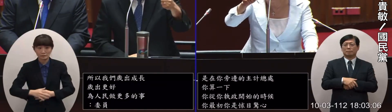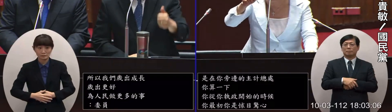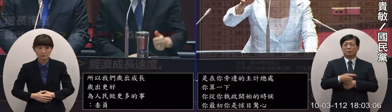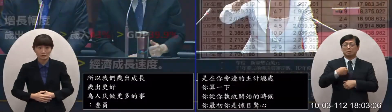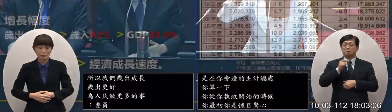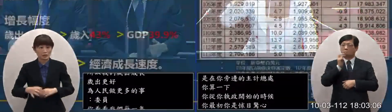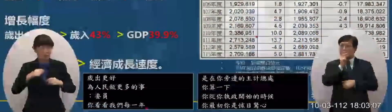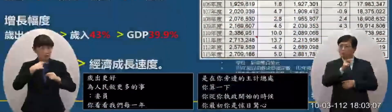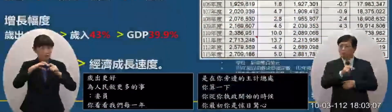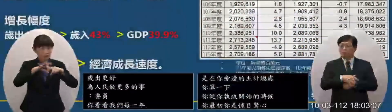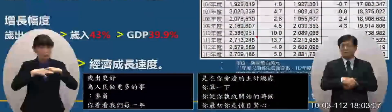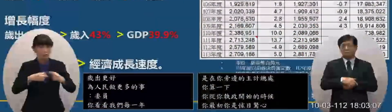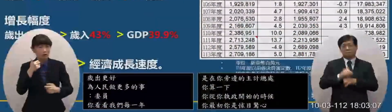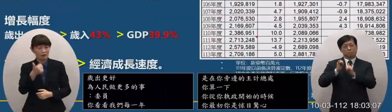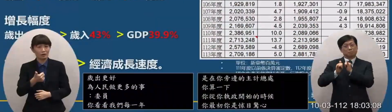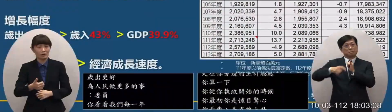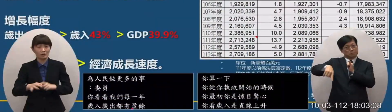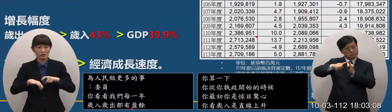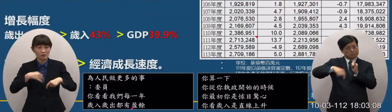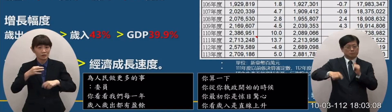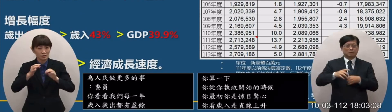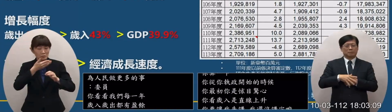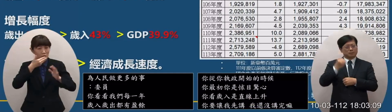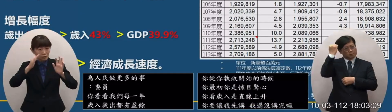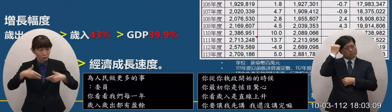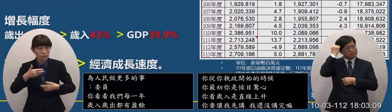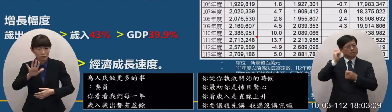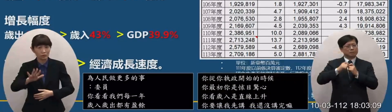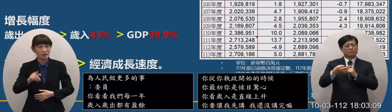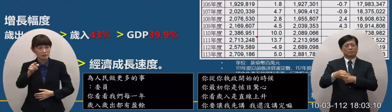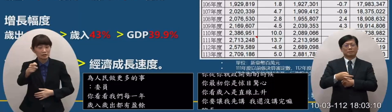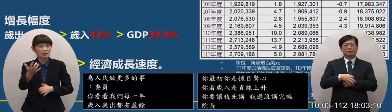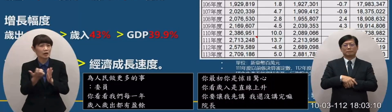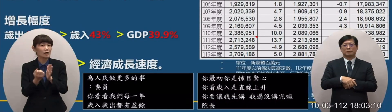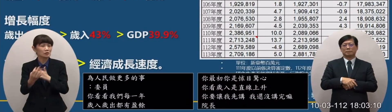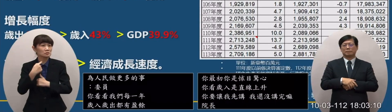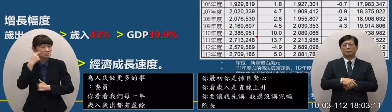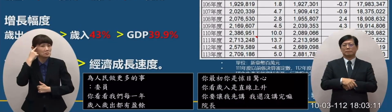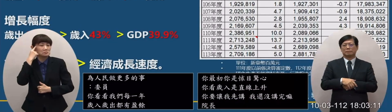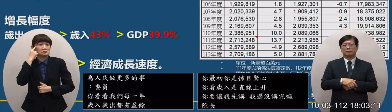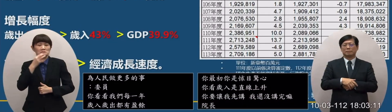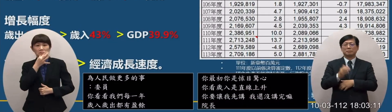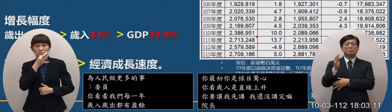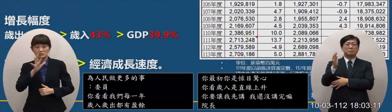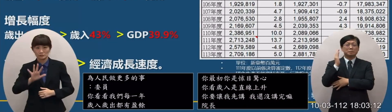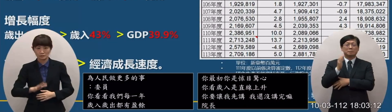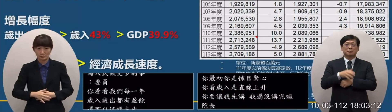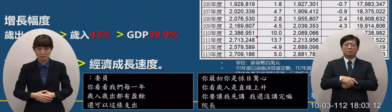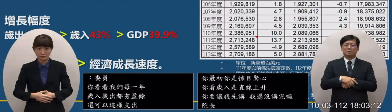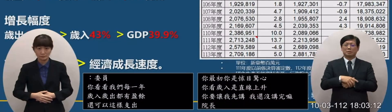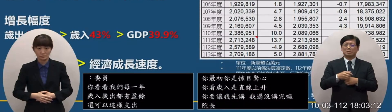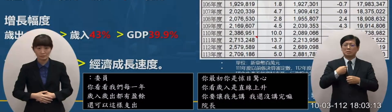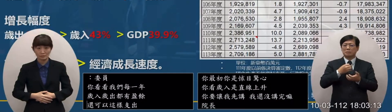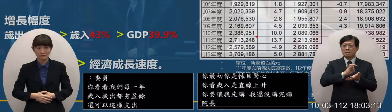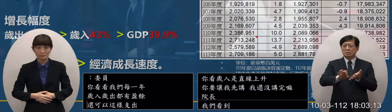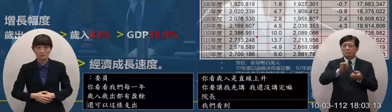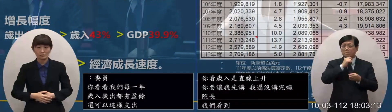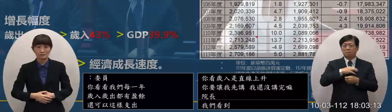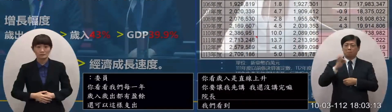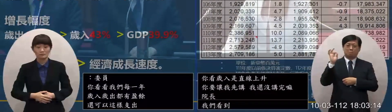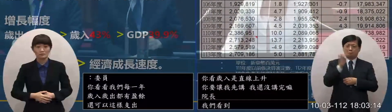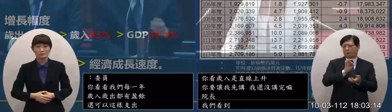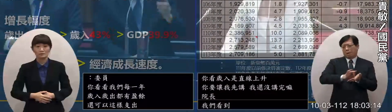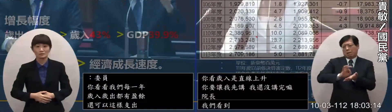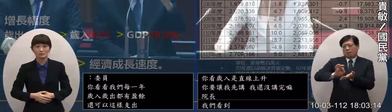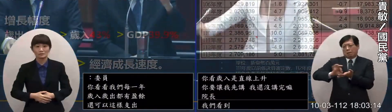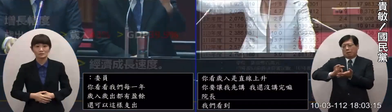到了老百姓辛苦的纳税钱呐、啊。 我们的债务余额是在下降， 是用光速的速度